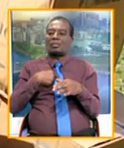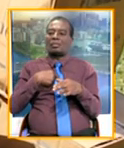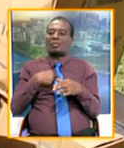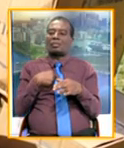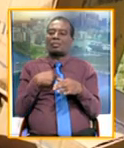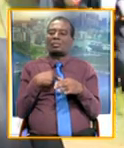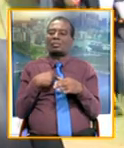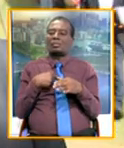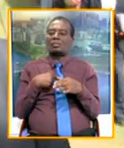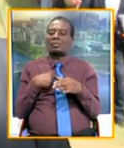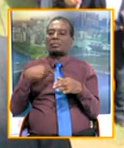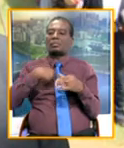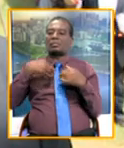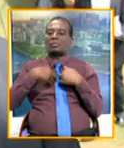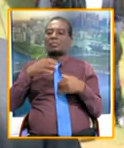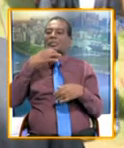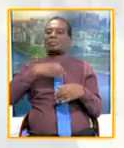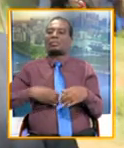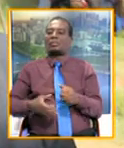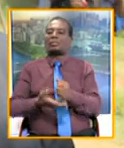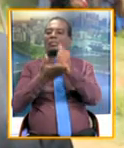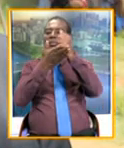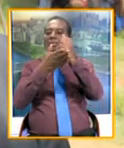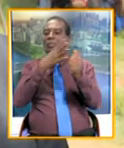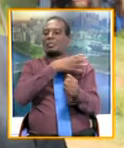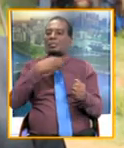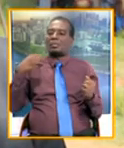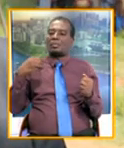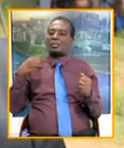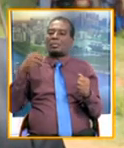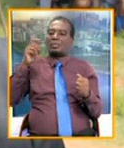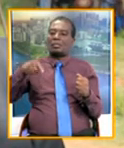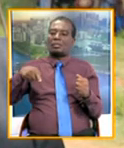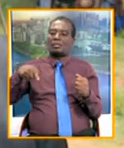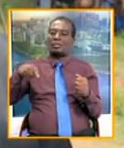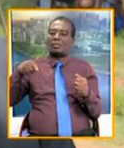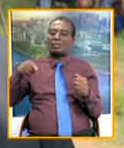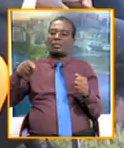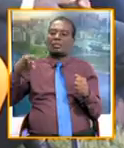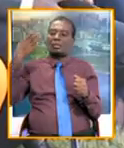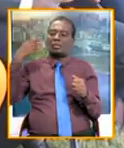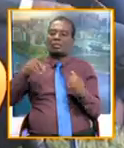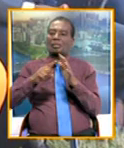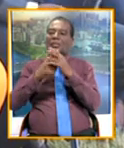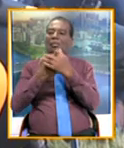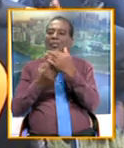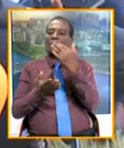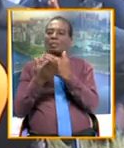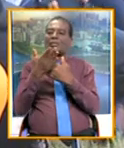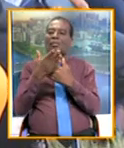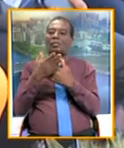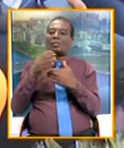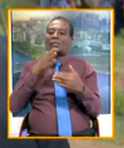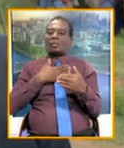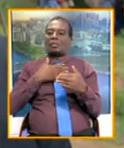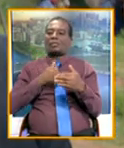l'administration, j'ai souhaité l'accompagner. Et il fallait commencer par ma